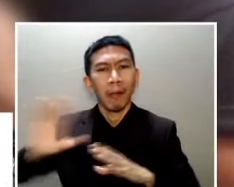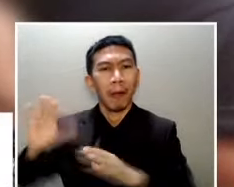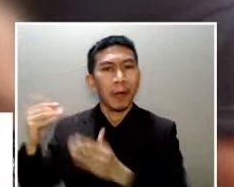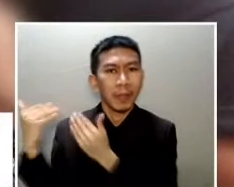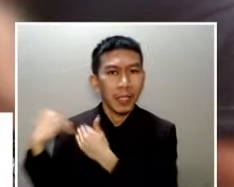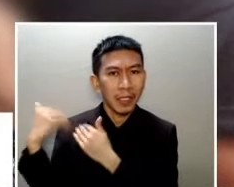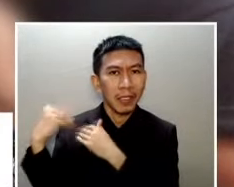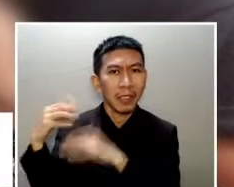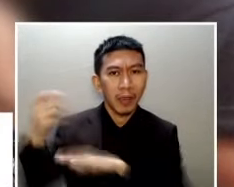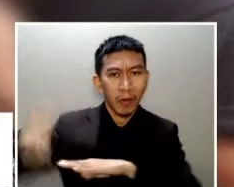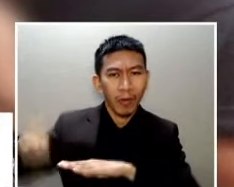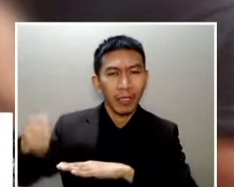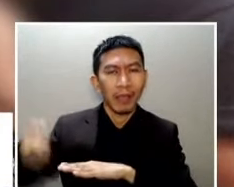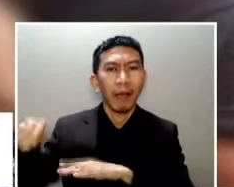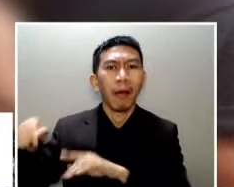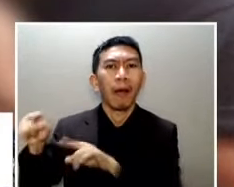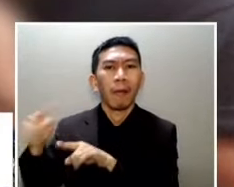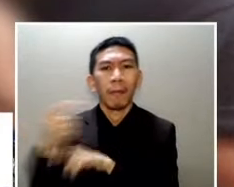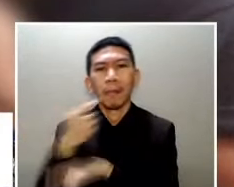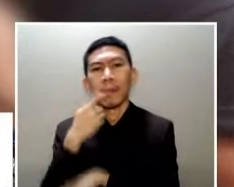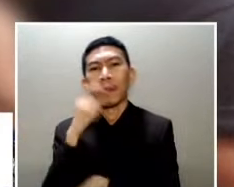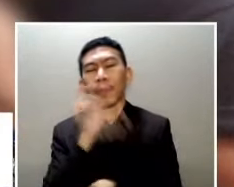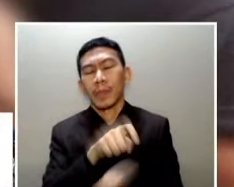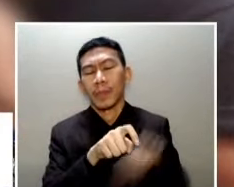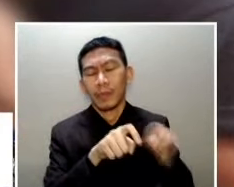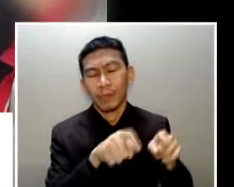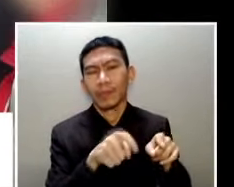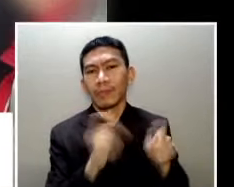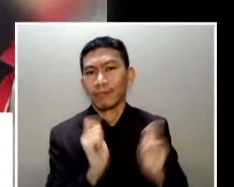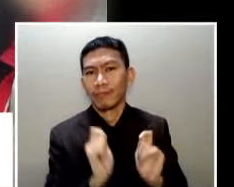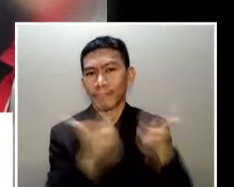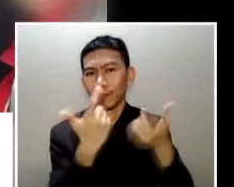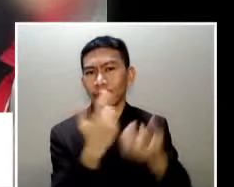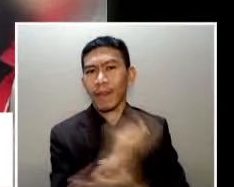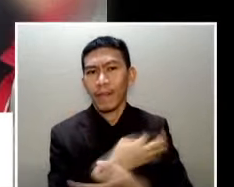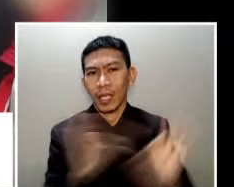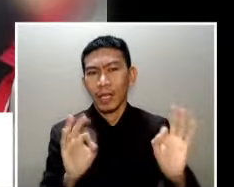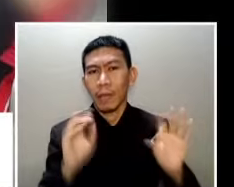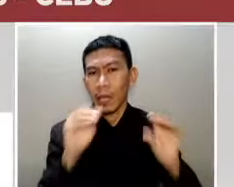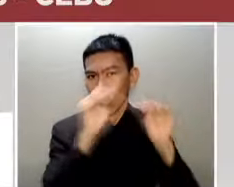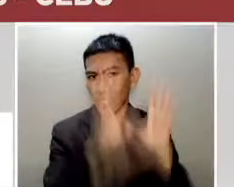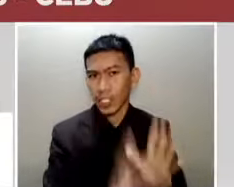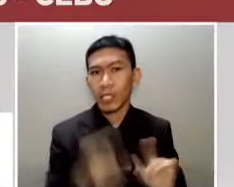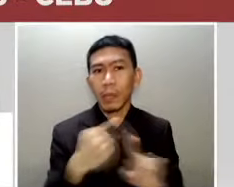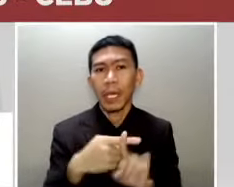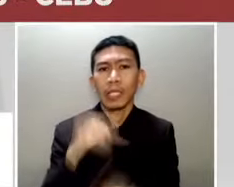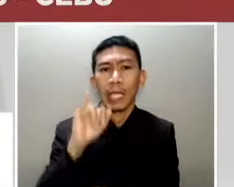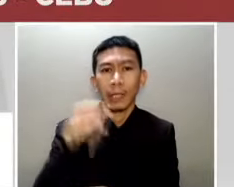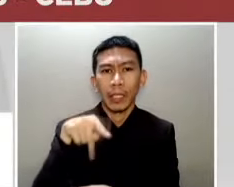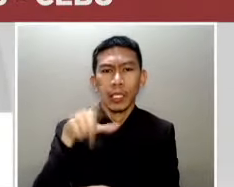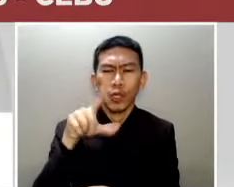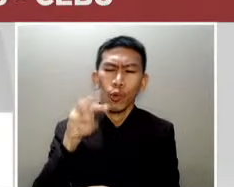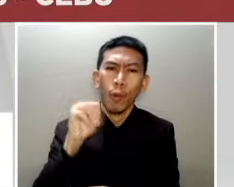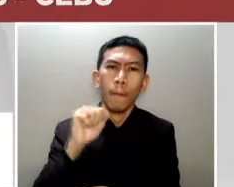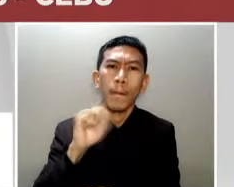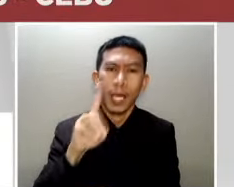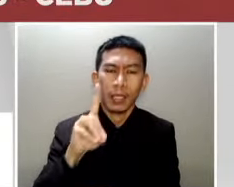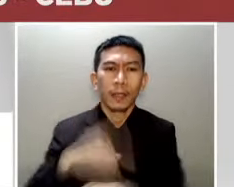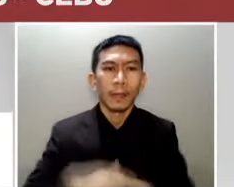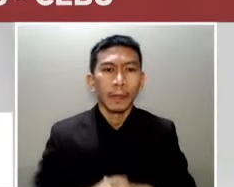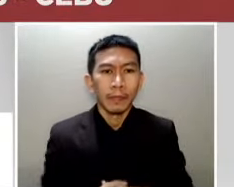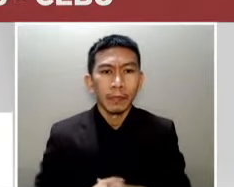ng prosecutor ang agarang pagpapalaya sa mga nareklamong guro at mga lumad Giit po ng NUPL